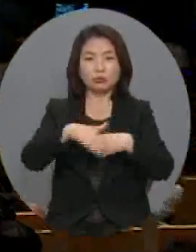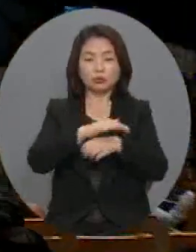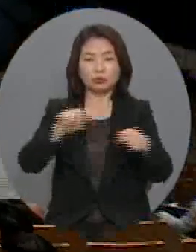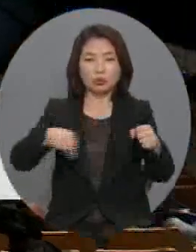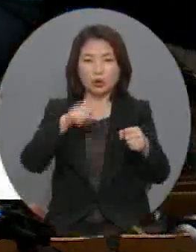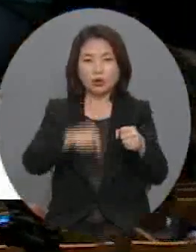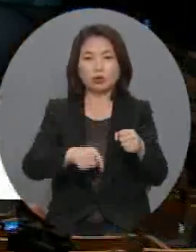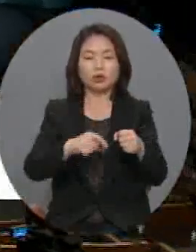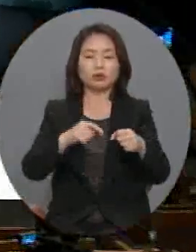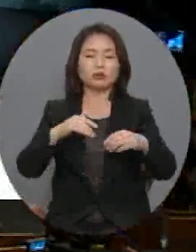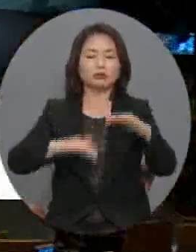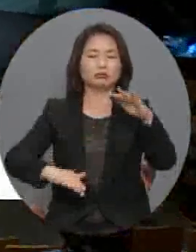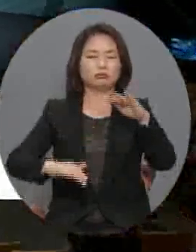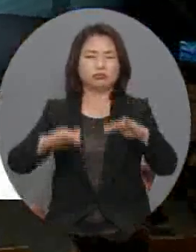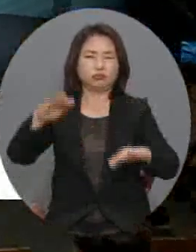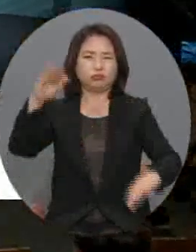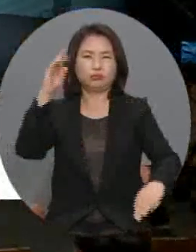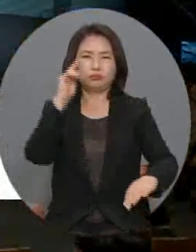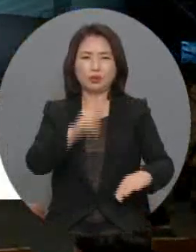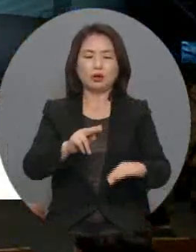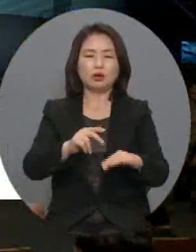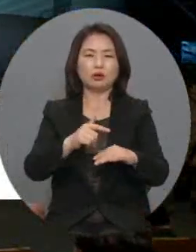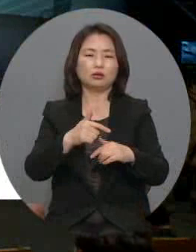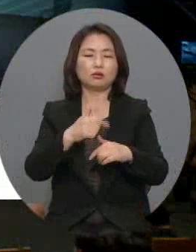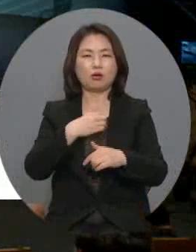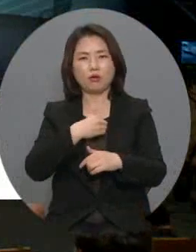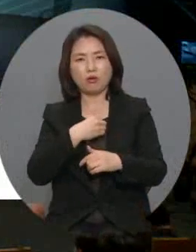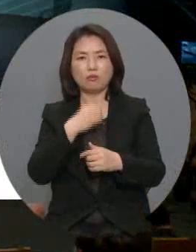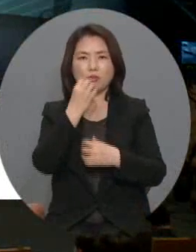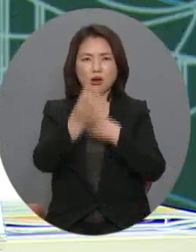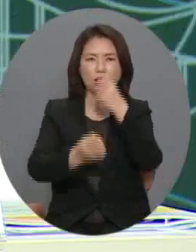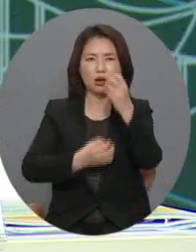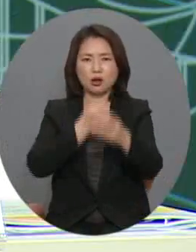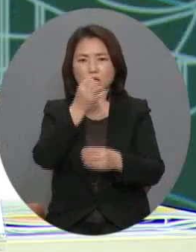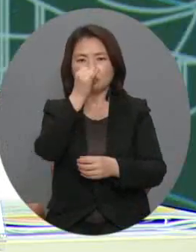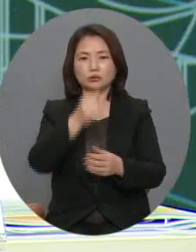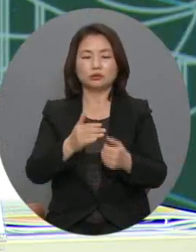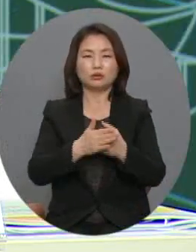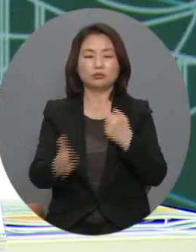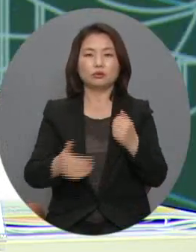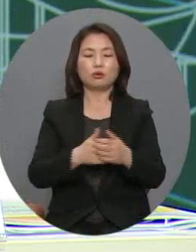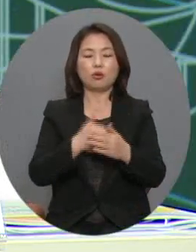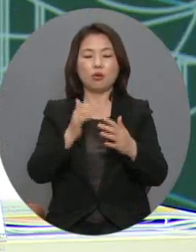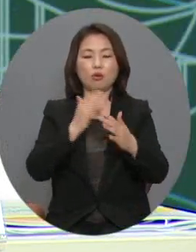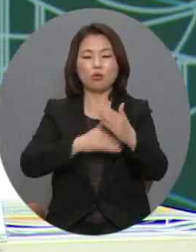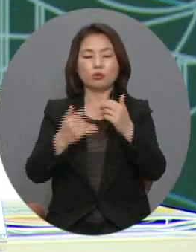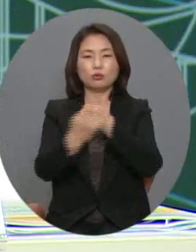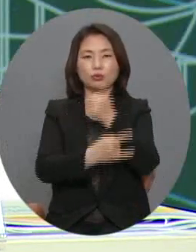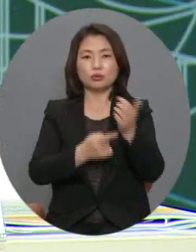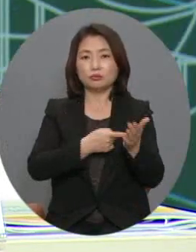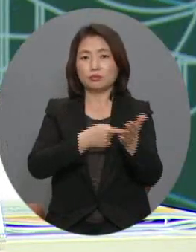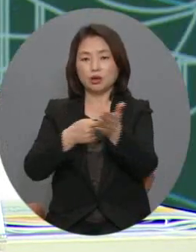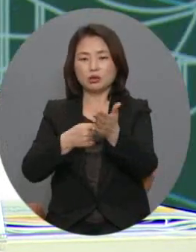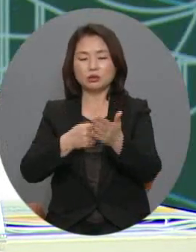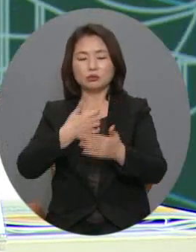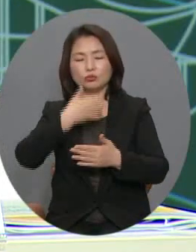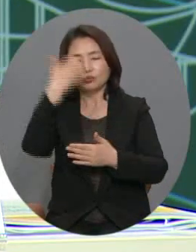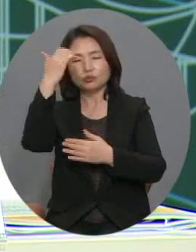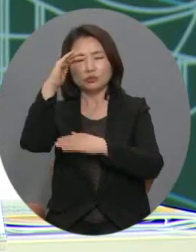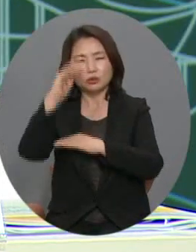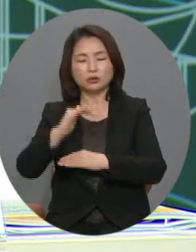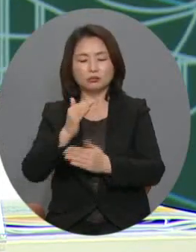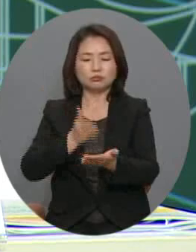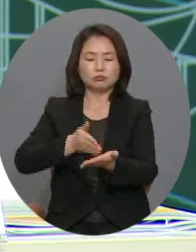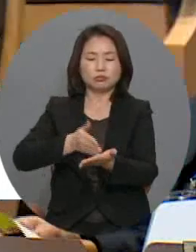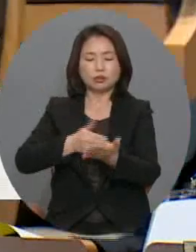내 지역 불균형은 더 심화할 거라는 우려가 쏟아졌고 이 때문에 공론화위가 내놓은 장밋빛 전망에